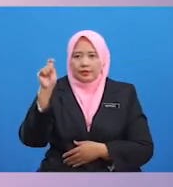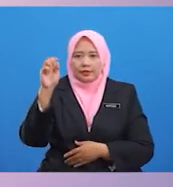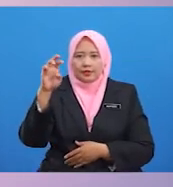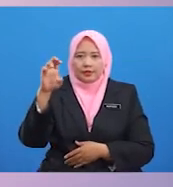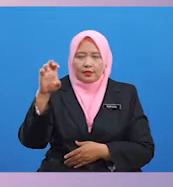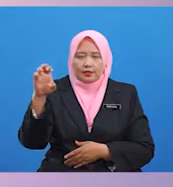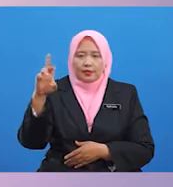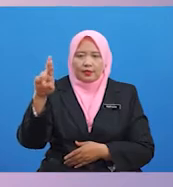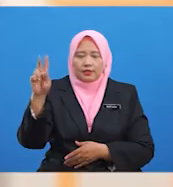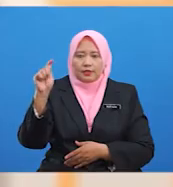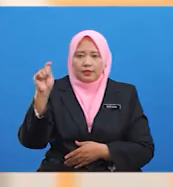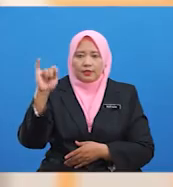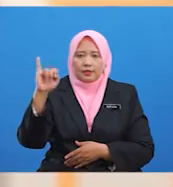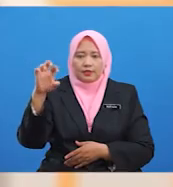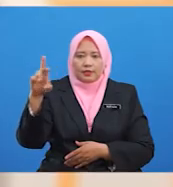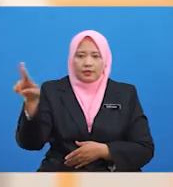tertia.